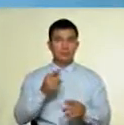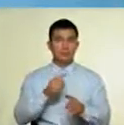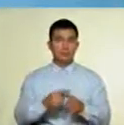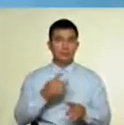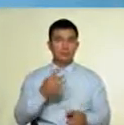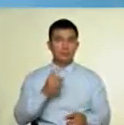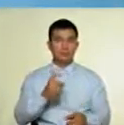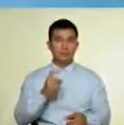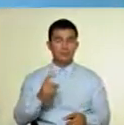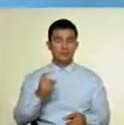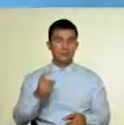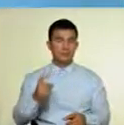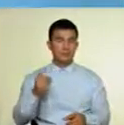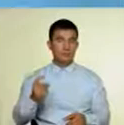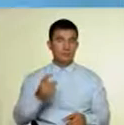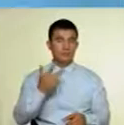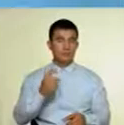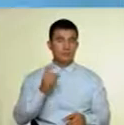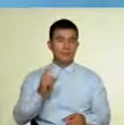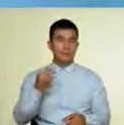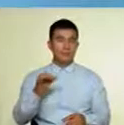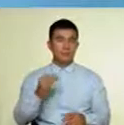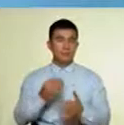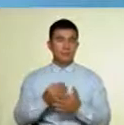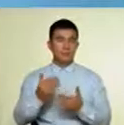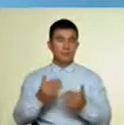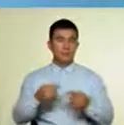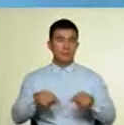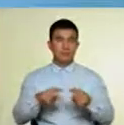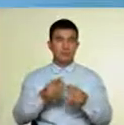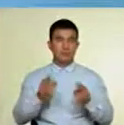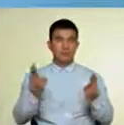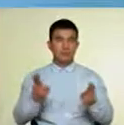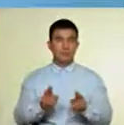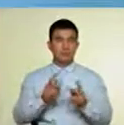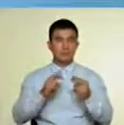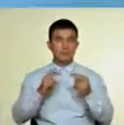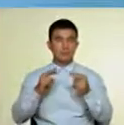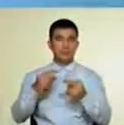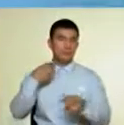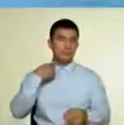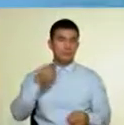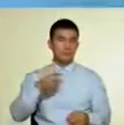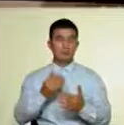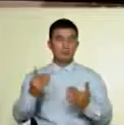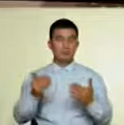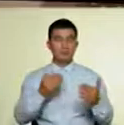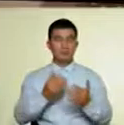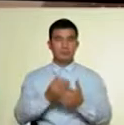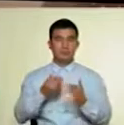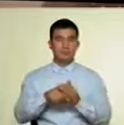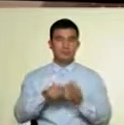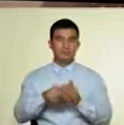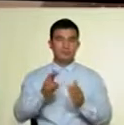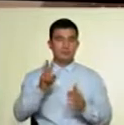x, 3 x, y. Yani bunu standart şekilde keltirish uchun sonini songa, harflarını o'ziga